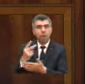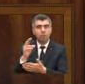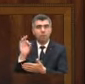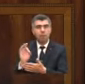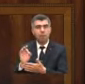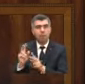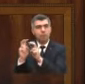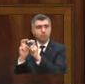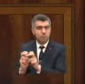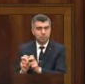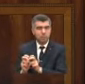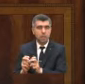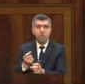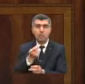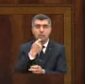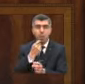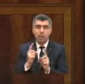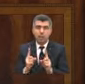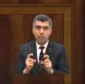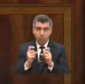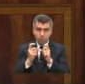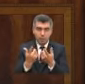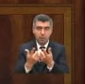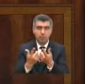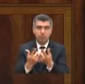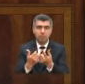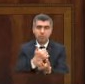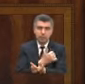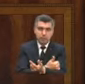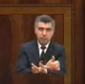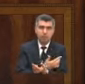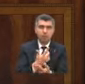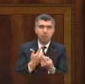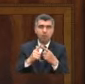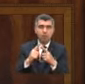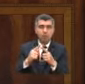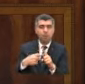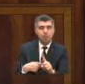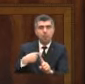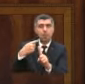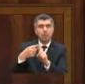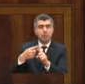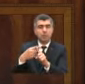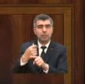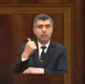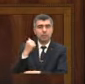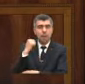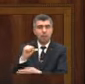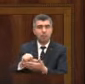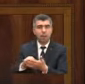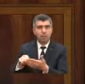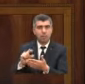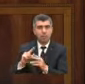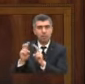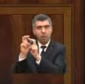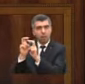وبالنسبة لدواء السرطان بالنسبة لمجالات معينة وزيلت الضريبة على القيمة المضافة عنها، مما أدى إلى